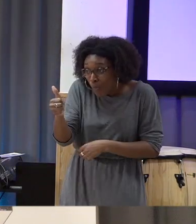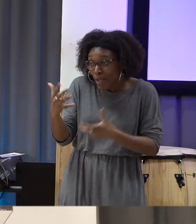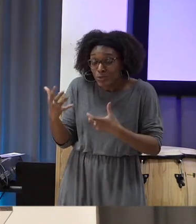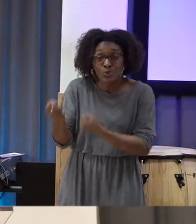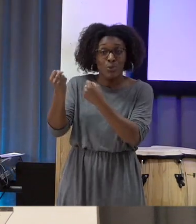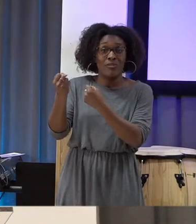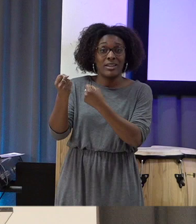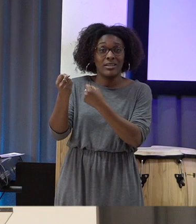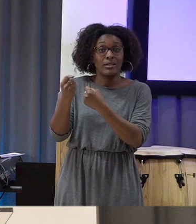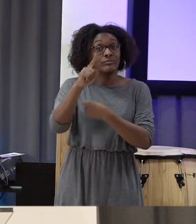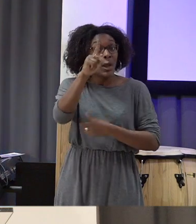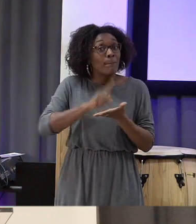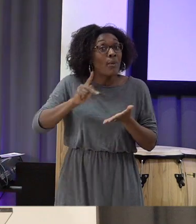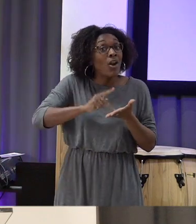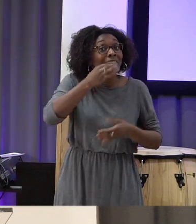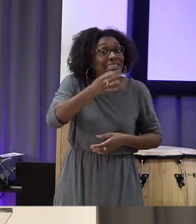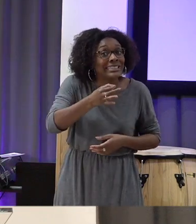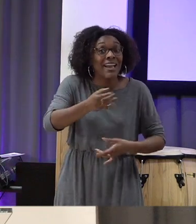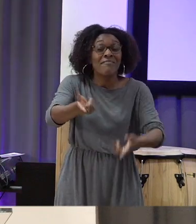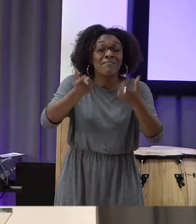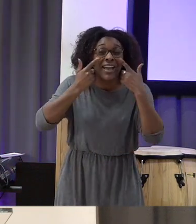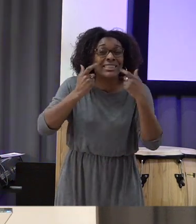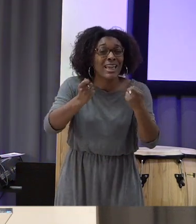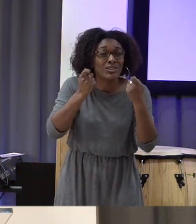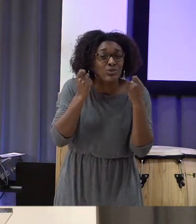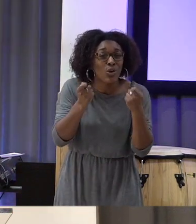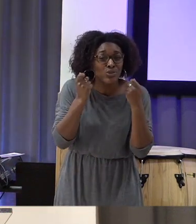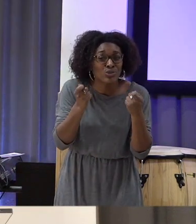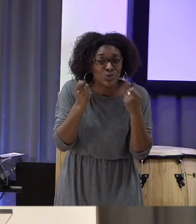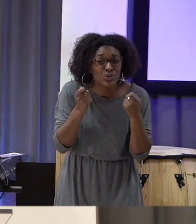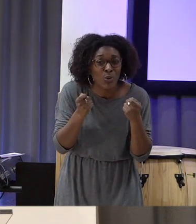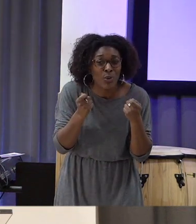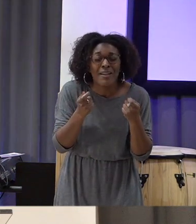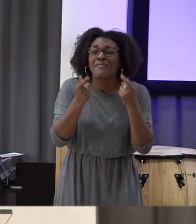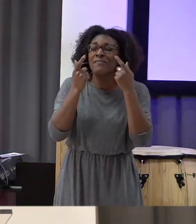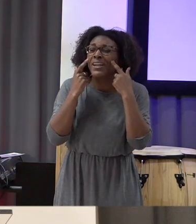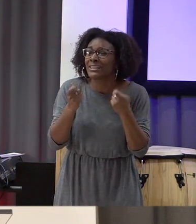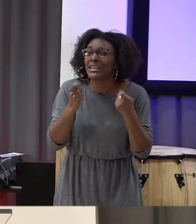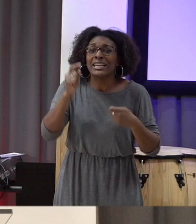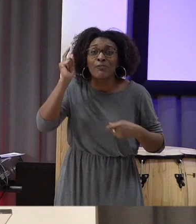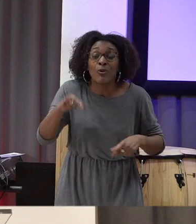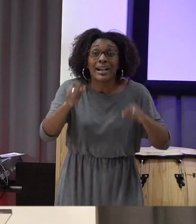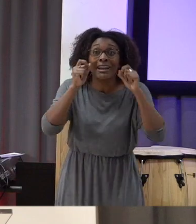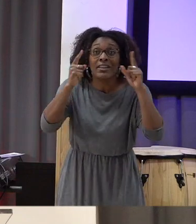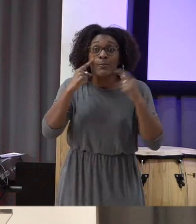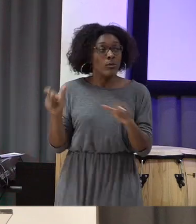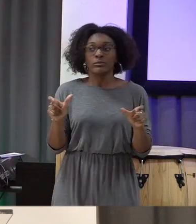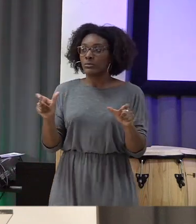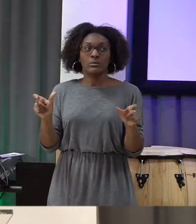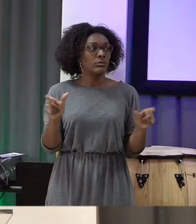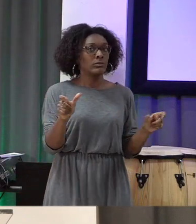Et il ajoute, prenez garde. Il faut être réveillé pour pouvoir prendre garde.